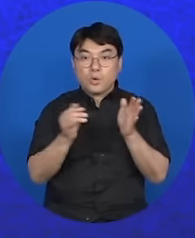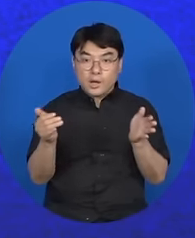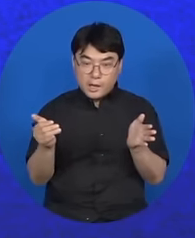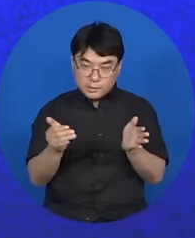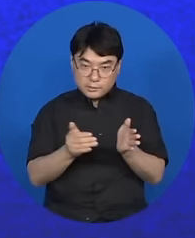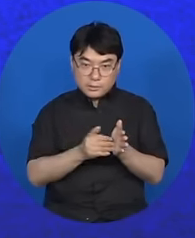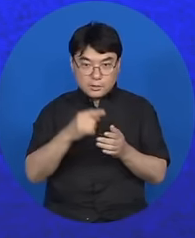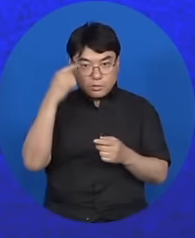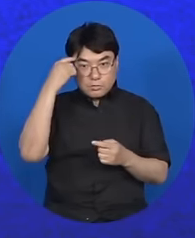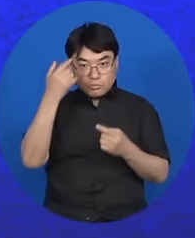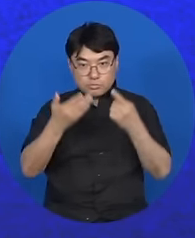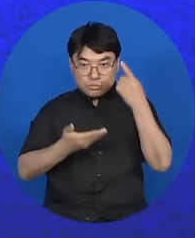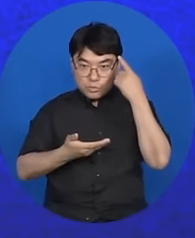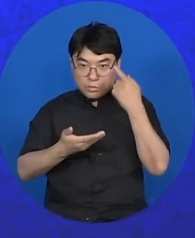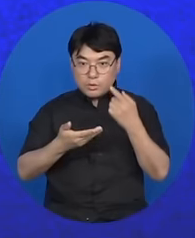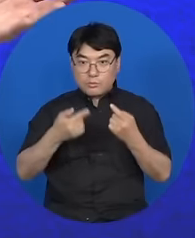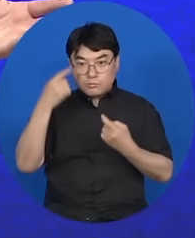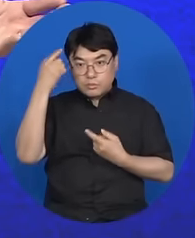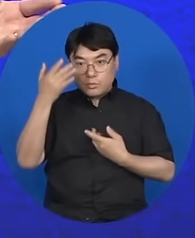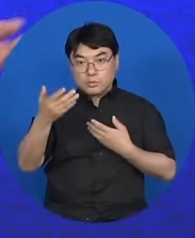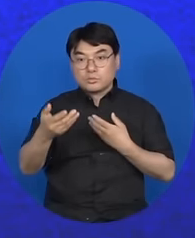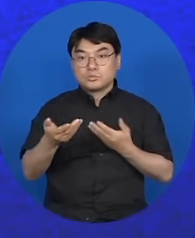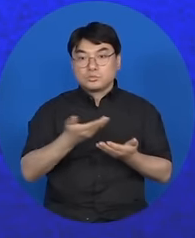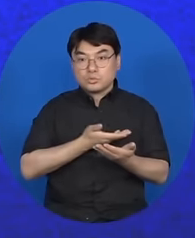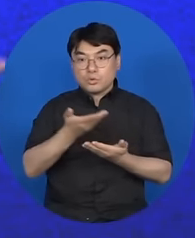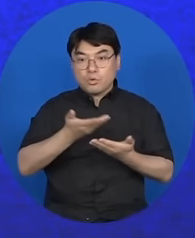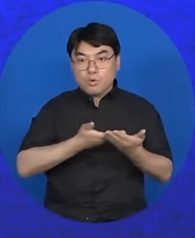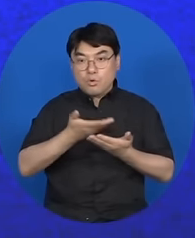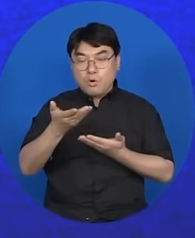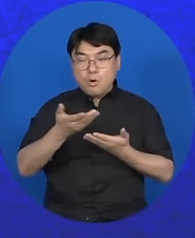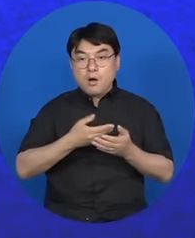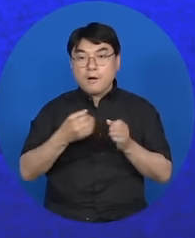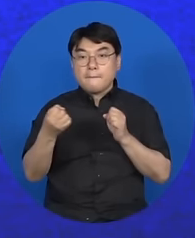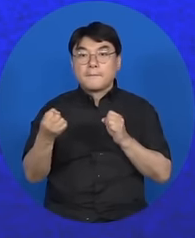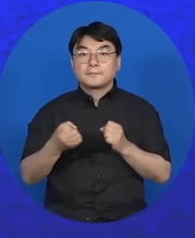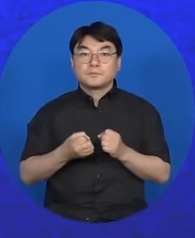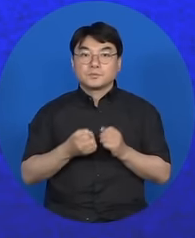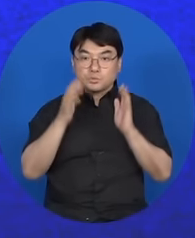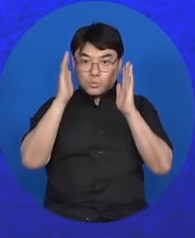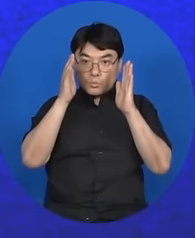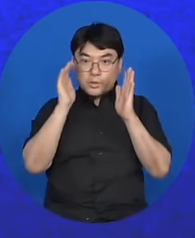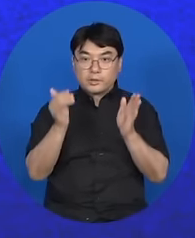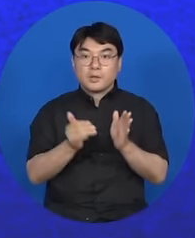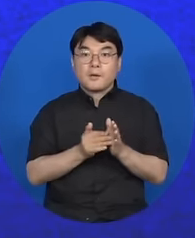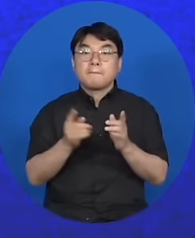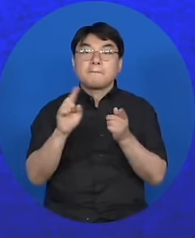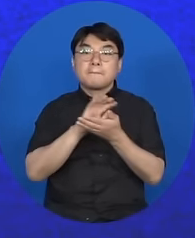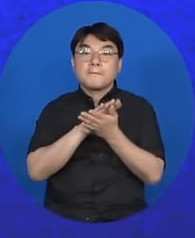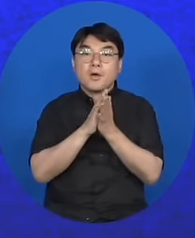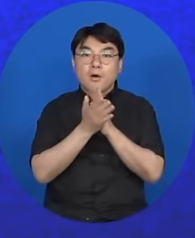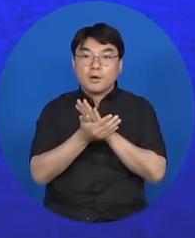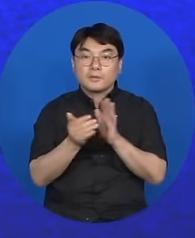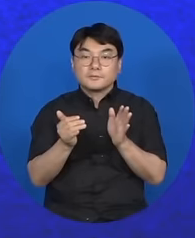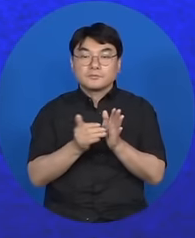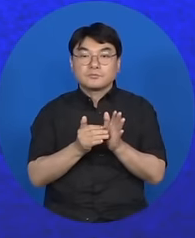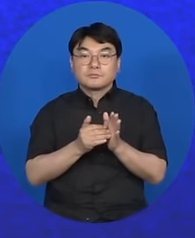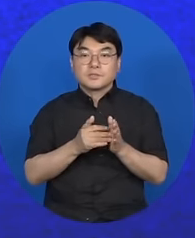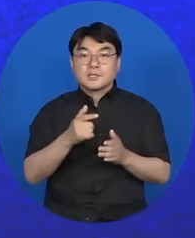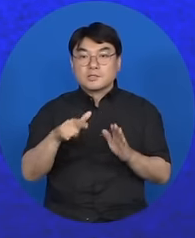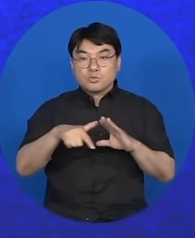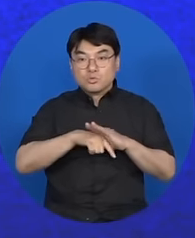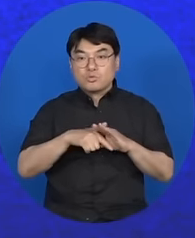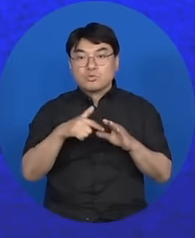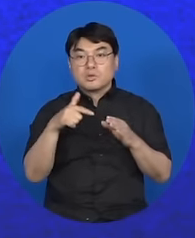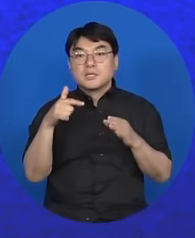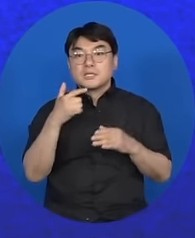받으면서 서로 얘기를 하면서 2년을 했더니요, 이분들이 변하기 시작하는데, 그 안티 크리스천이었던 분이요 나중에 어떻게